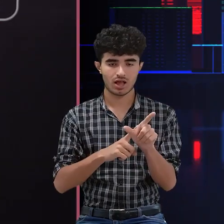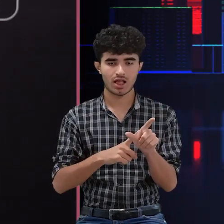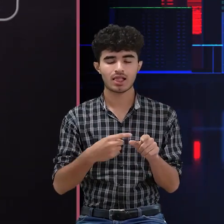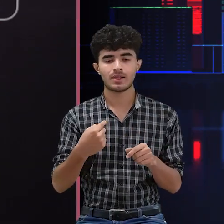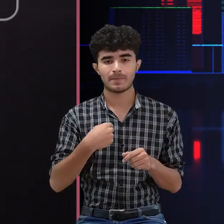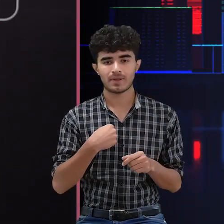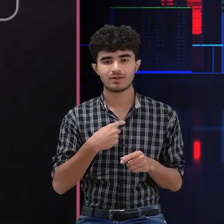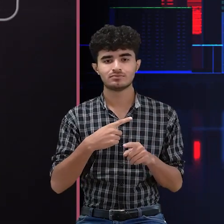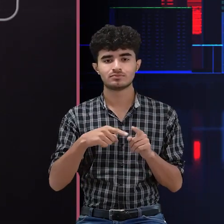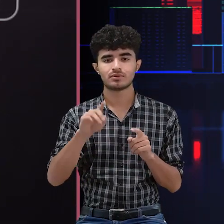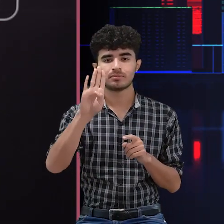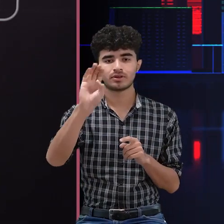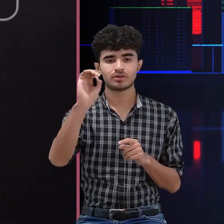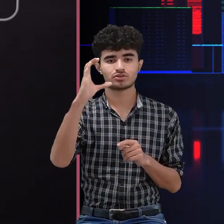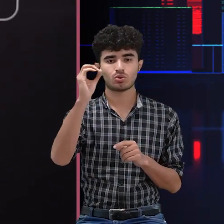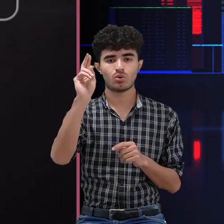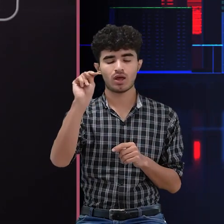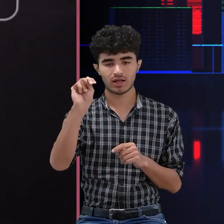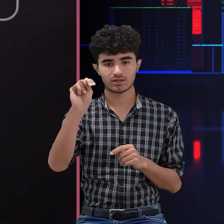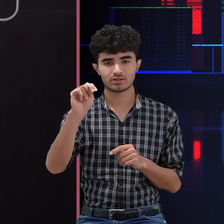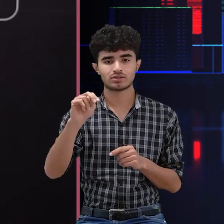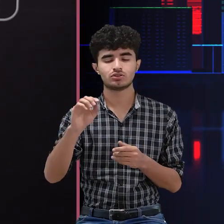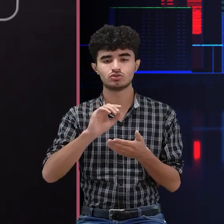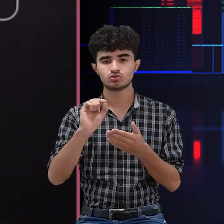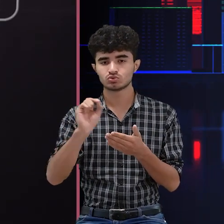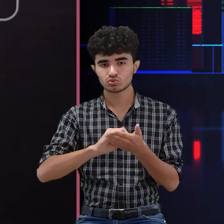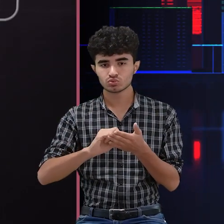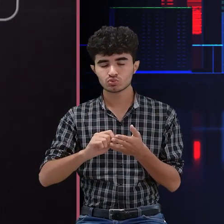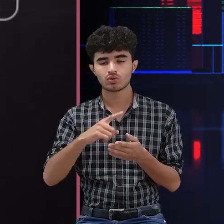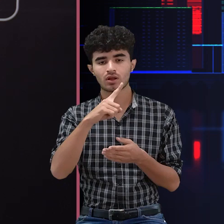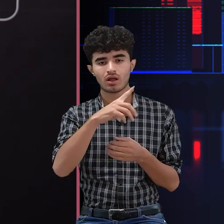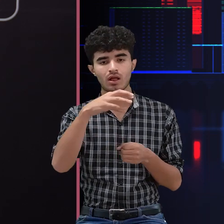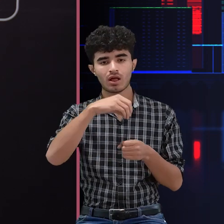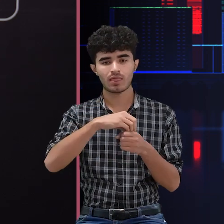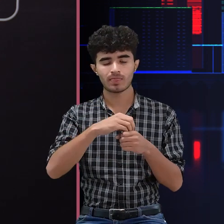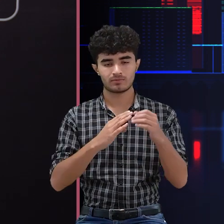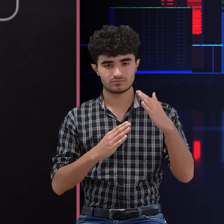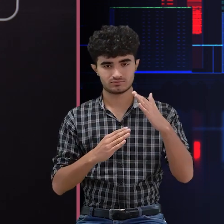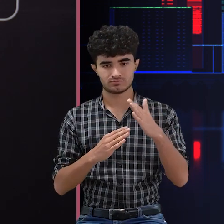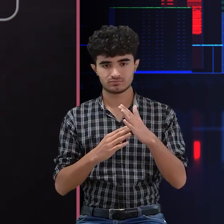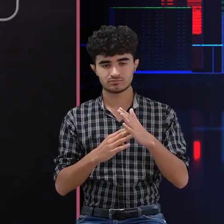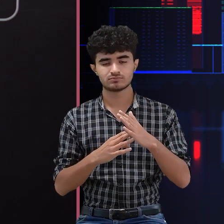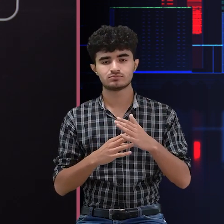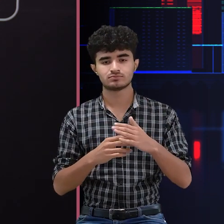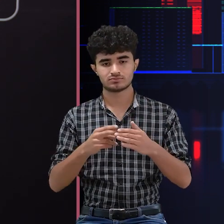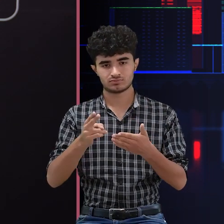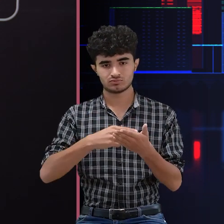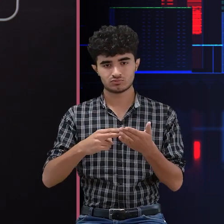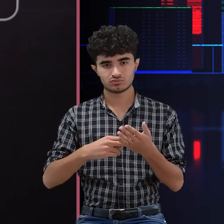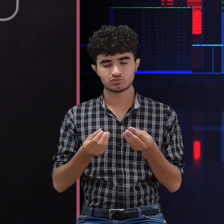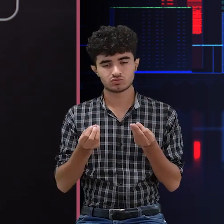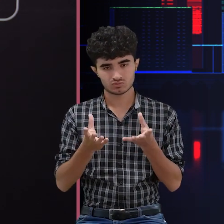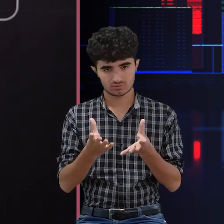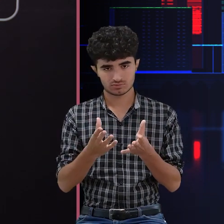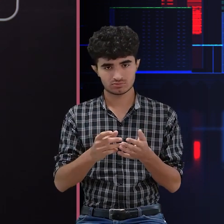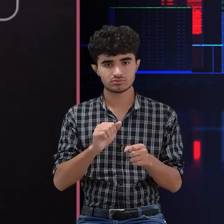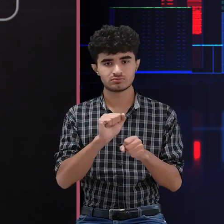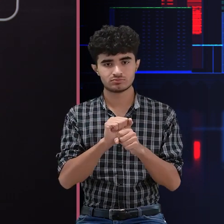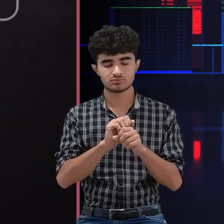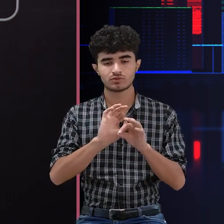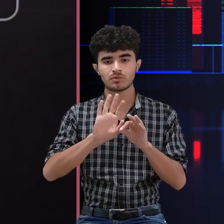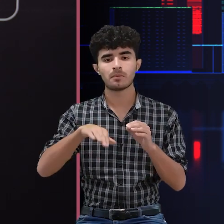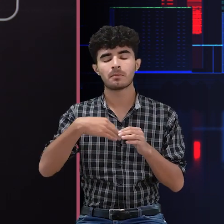اور 2010 میں، اور 6 سال میں نے بیکن ہاؤس نیشنل یونیورسٹی کا ایک اسکول آف ویژول آرٹ اینڈ ڈیزائن